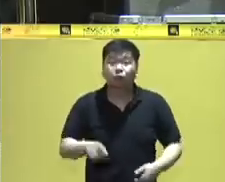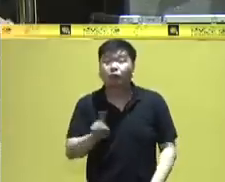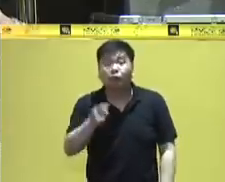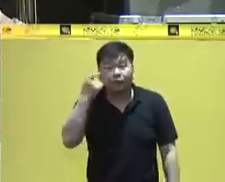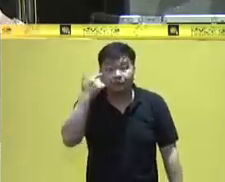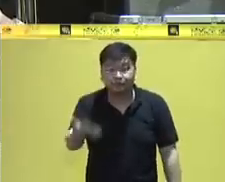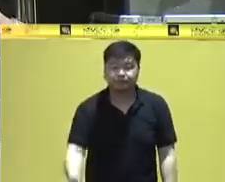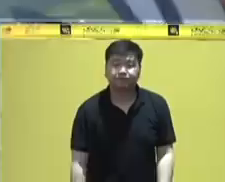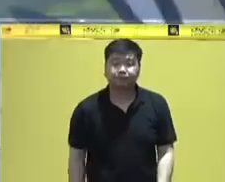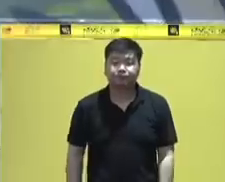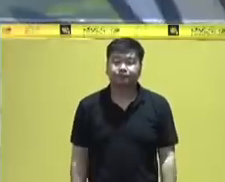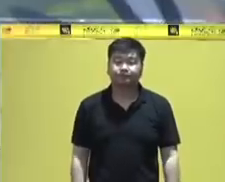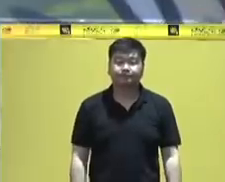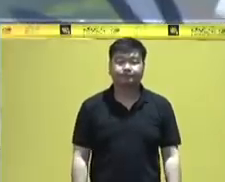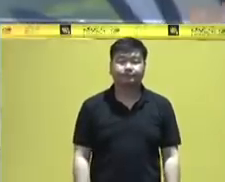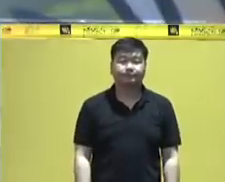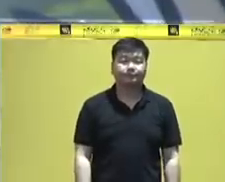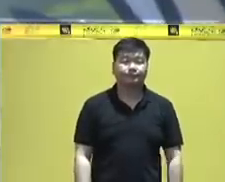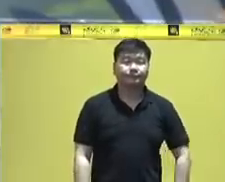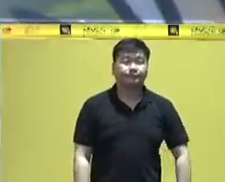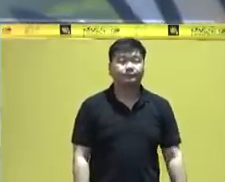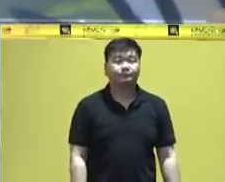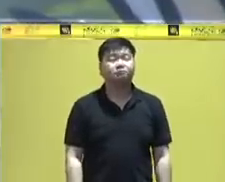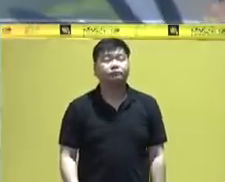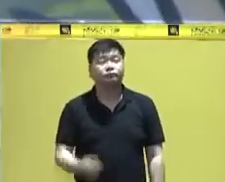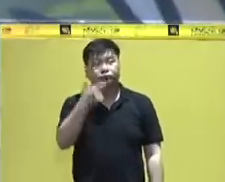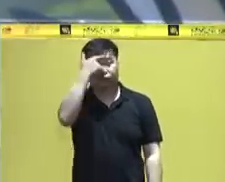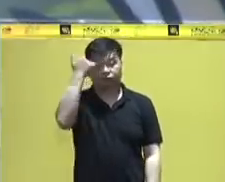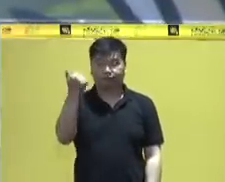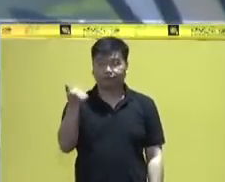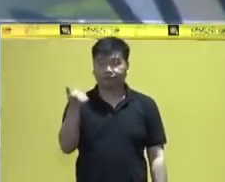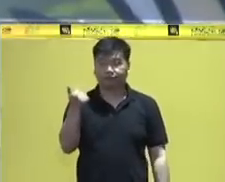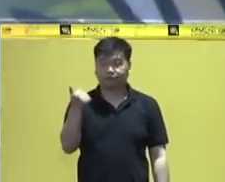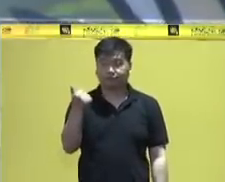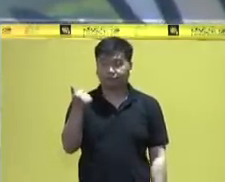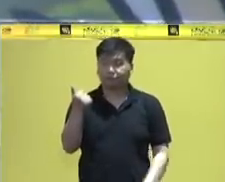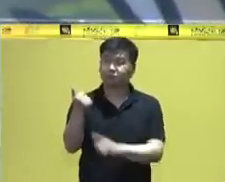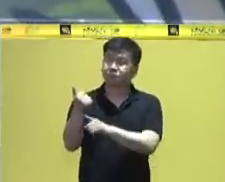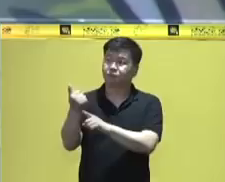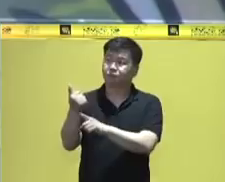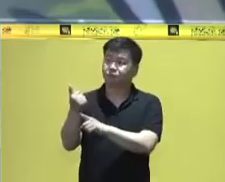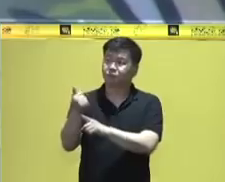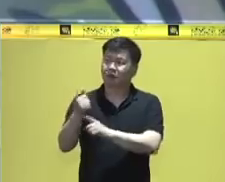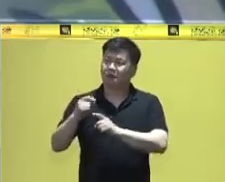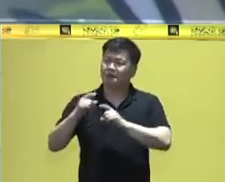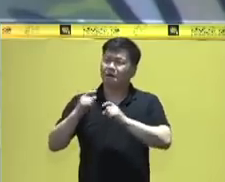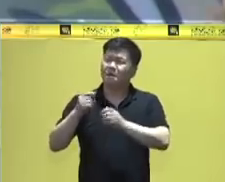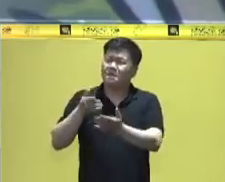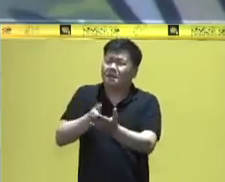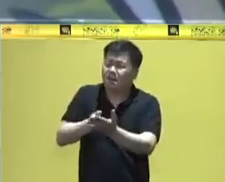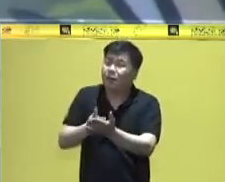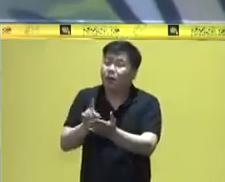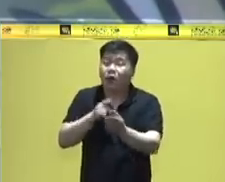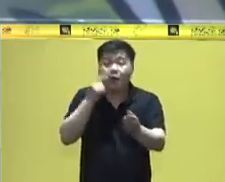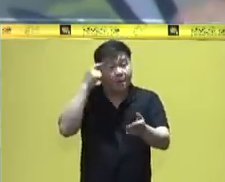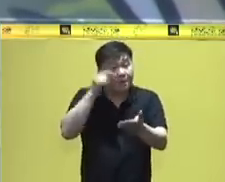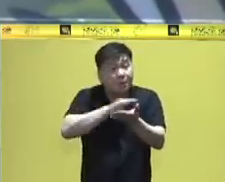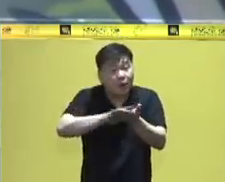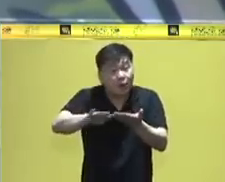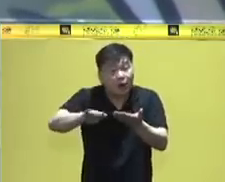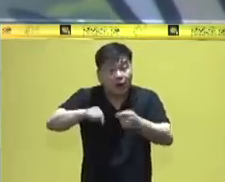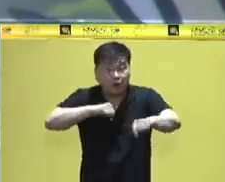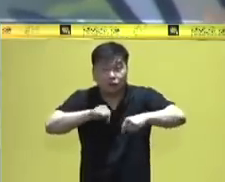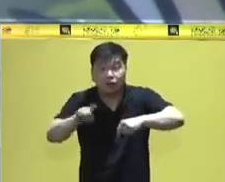게 있으신가요? 예, 아니 그 노무현 대통령께서 제창하신 평화번영정책이라는 것 자체도